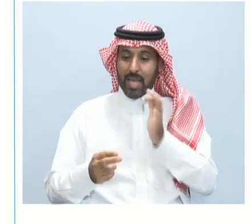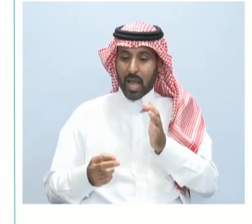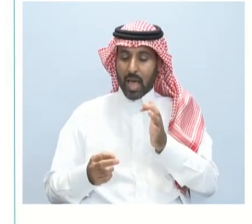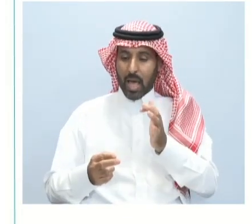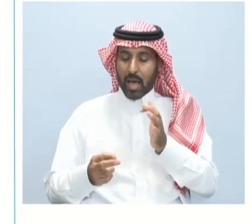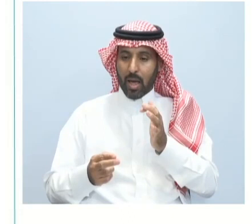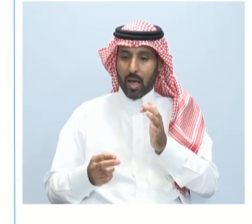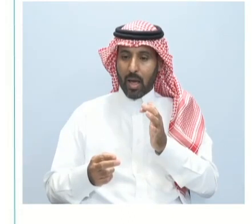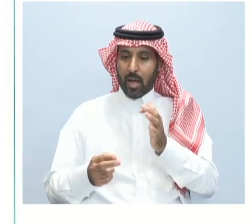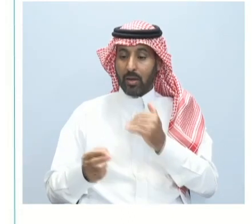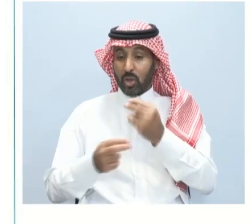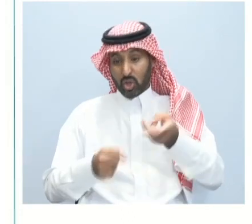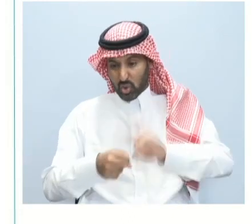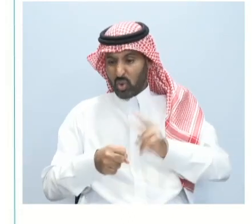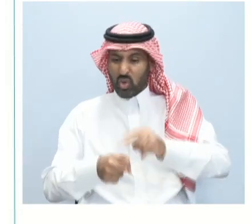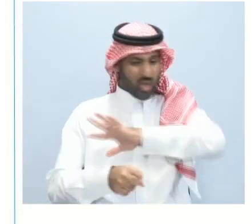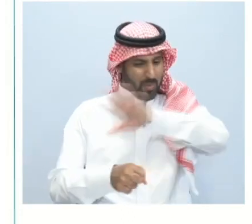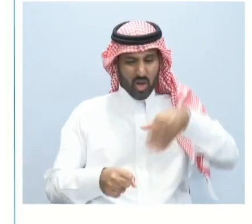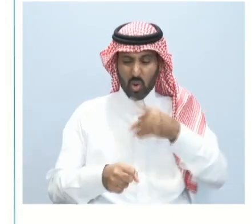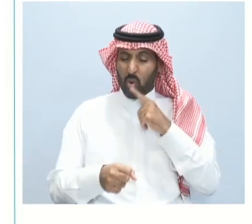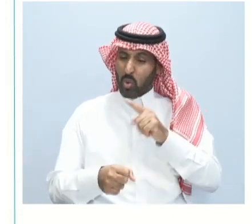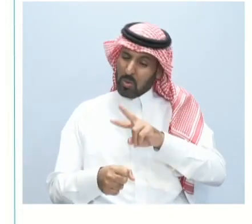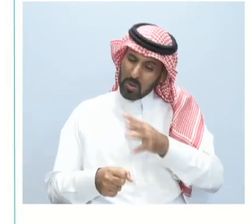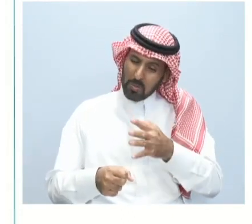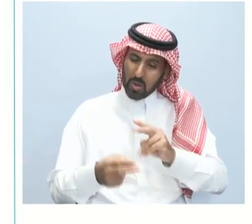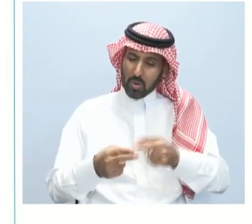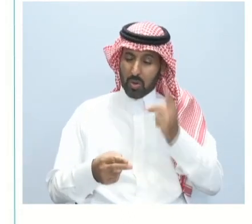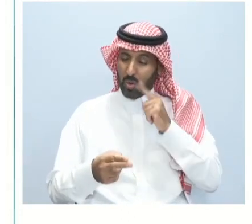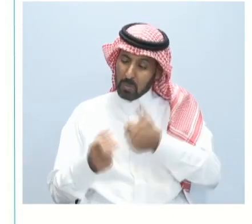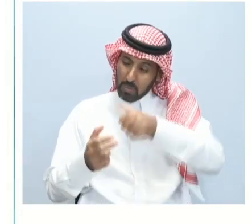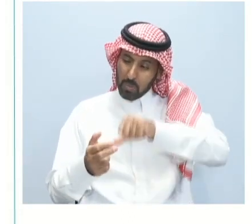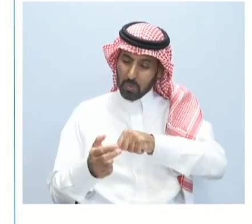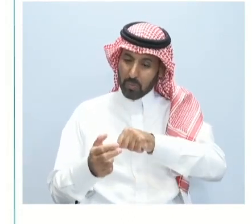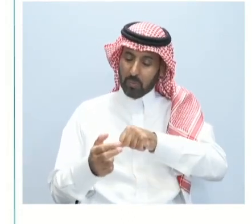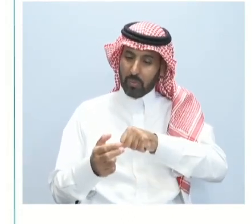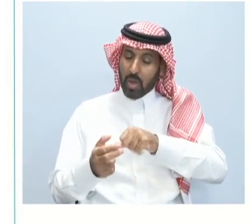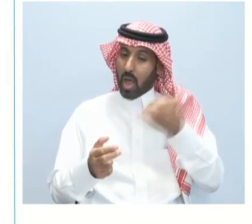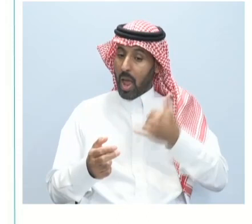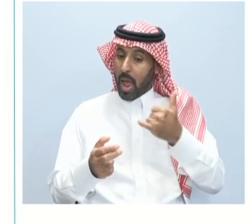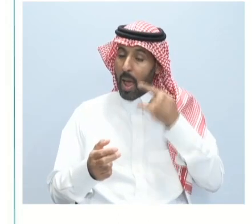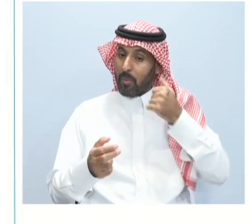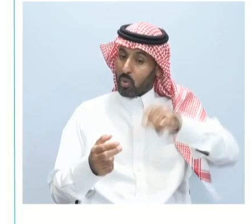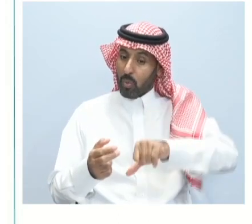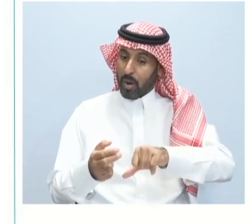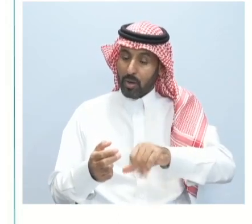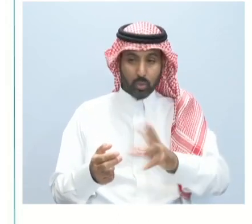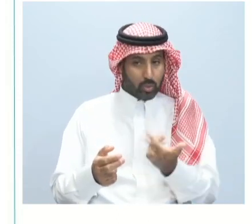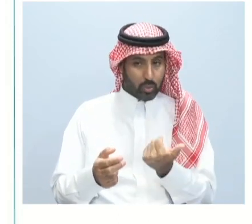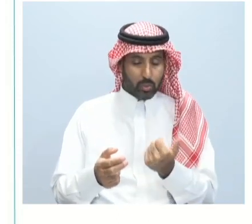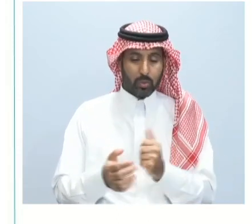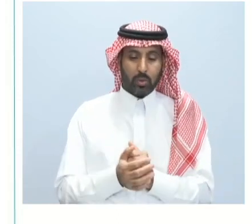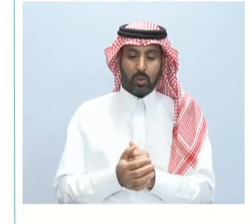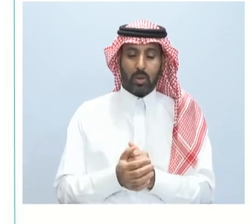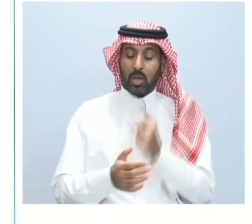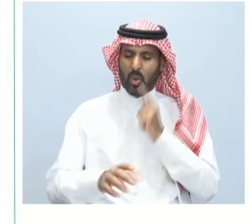ايضا و طلب تكرار جميع الحلول المحتمله وتقوم بتقييمها ايضا من اهم عيوبها كما شاهدنا سابقا